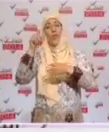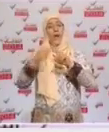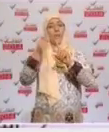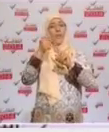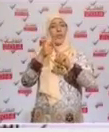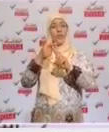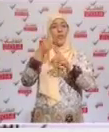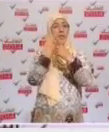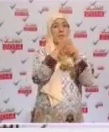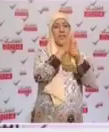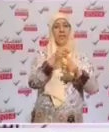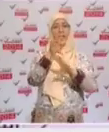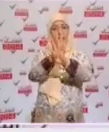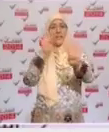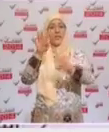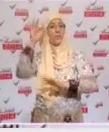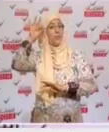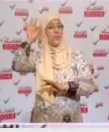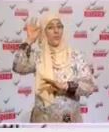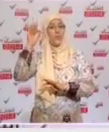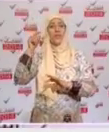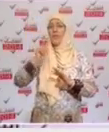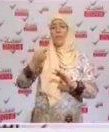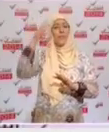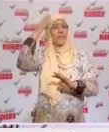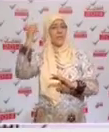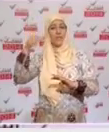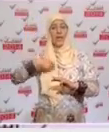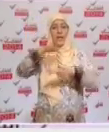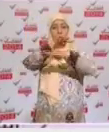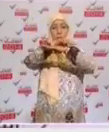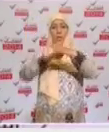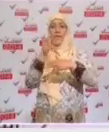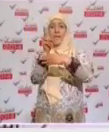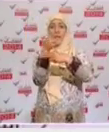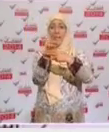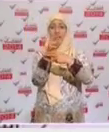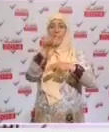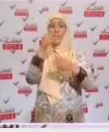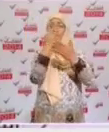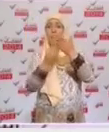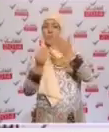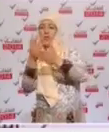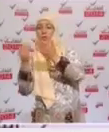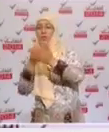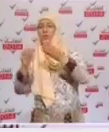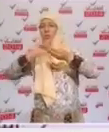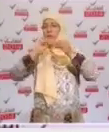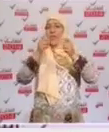بوطننا العزيز وشعبه الكريم. ولا يخفى عنكم أن جهتنا وتعيش عديدة النقائص والإخلالات،